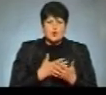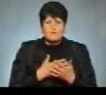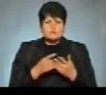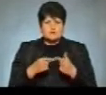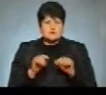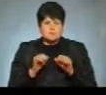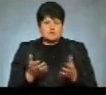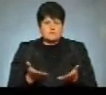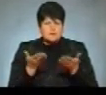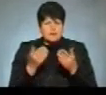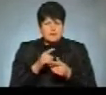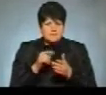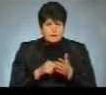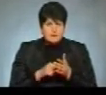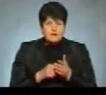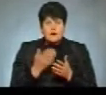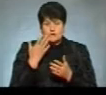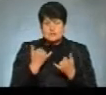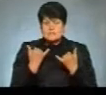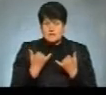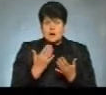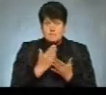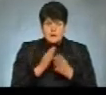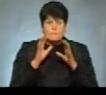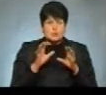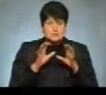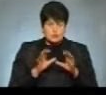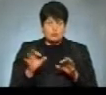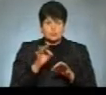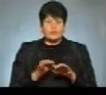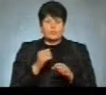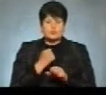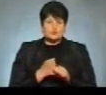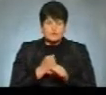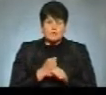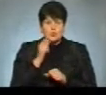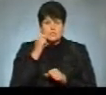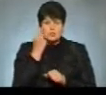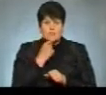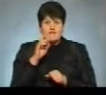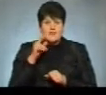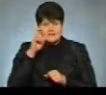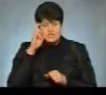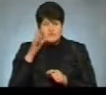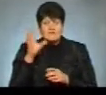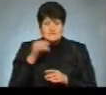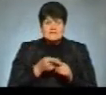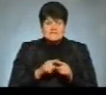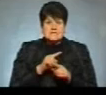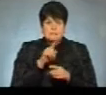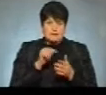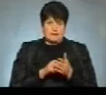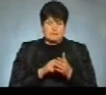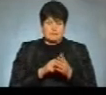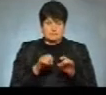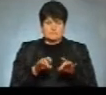це питання, все це правильно. Але коли ми зараз маємо закон про функціонування української мови як державної, от всі ці питання він врегулює. І